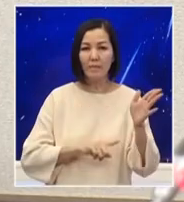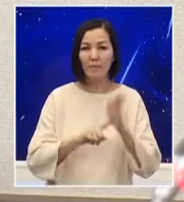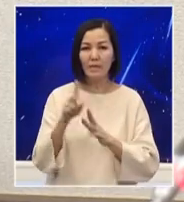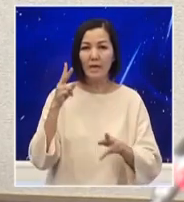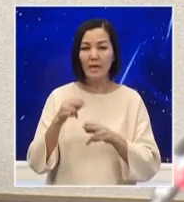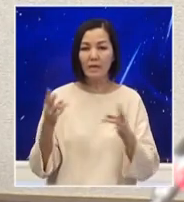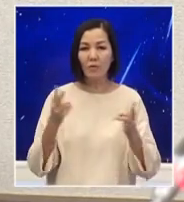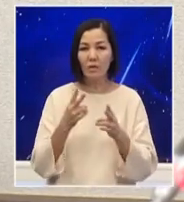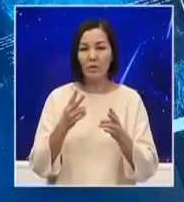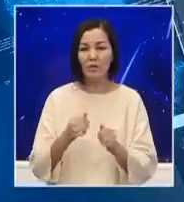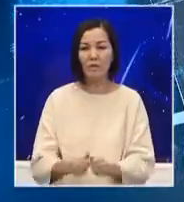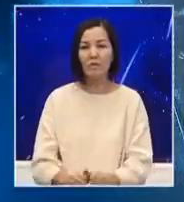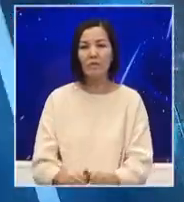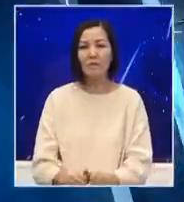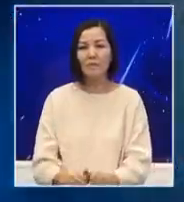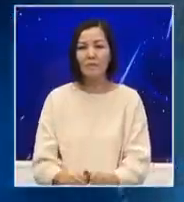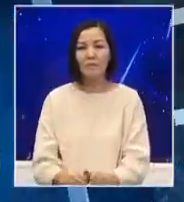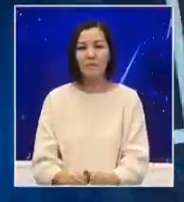аяғына жеткізіңіздер.